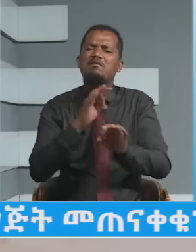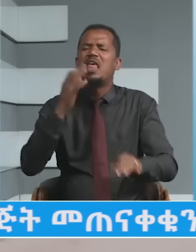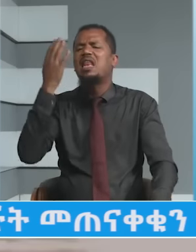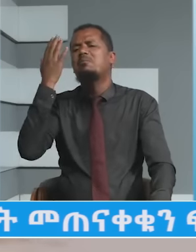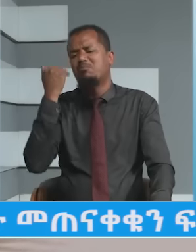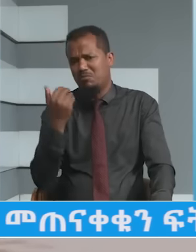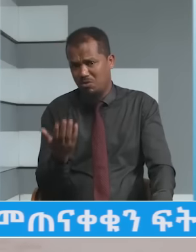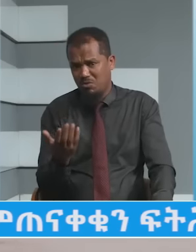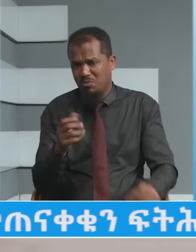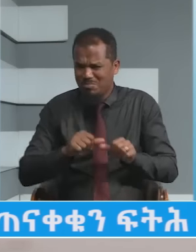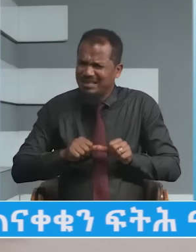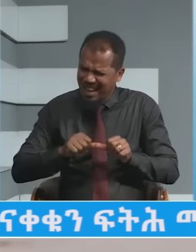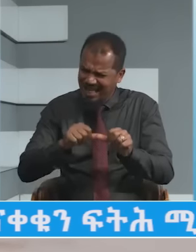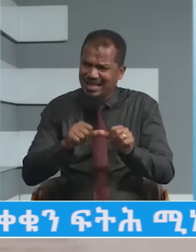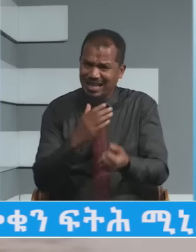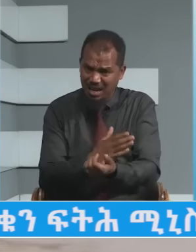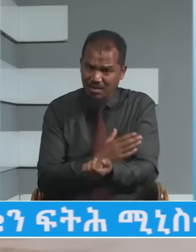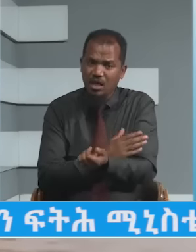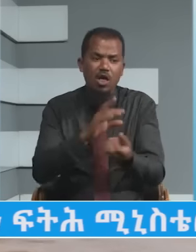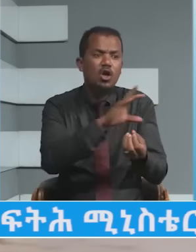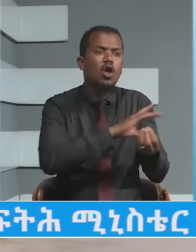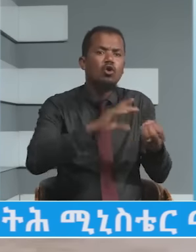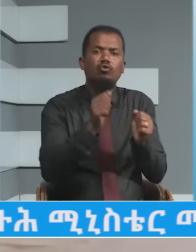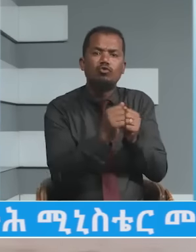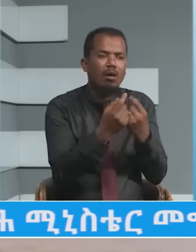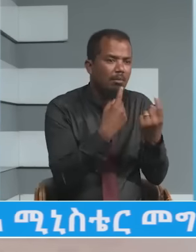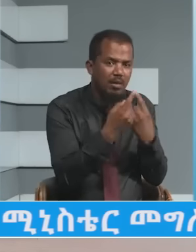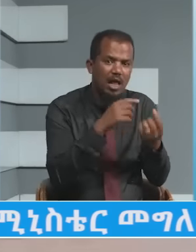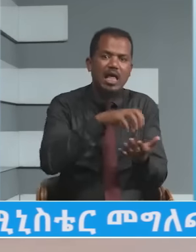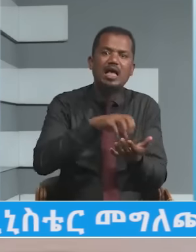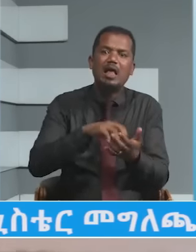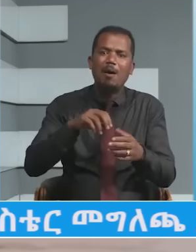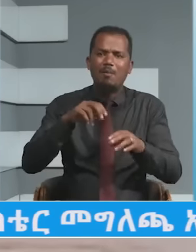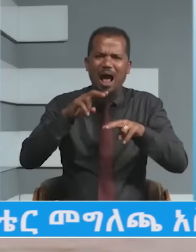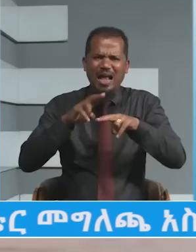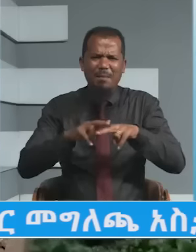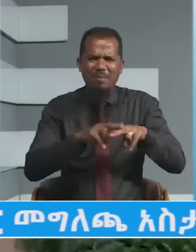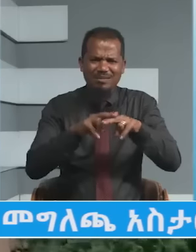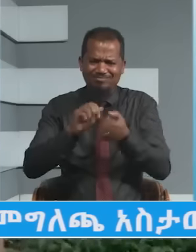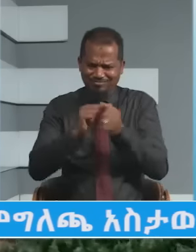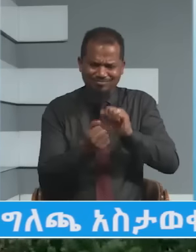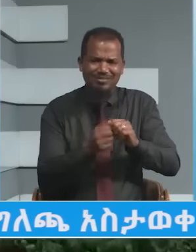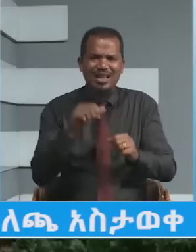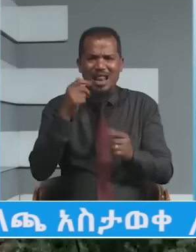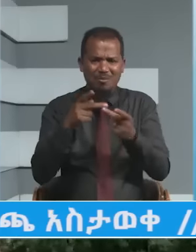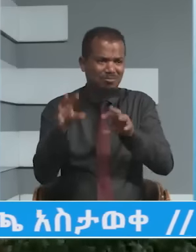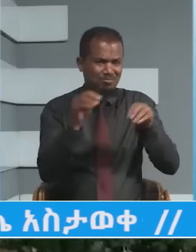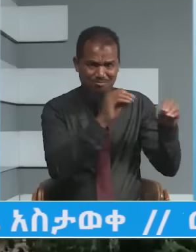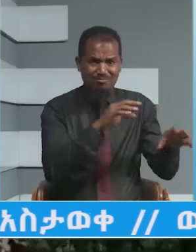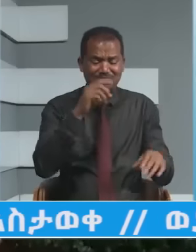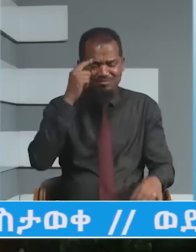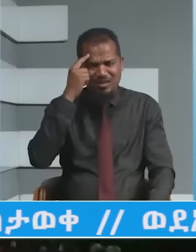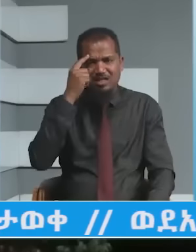መፍትሄዎች እንደነበሩ ገልጸው በዘላቂነት ለማስተካከል ከክልሉ ጋር በመነጋገር የከተማውን አቀማመጥ ቀይሮ የማስፈር ስራ